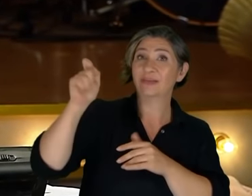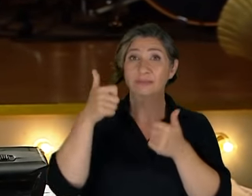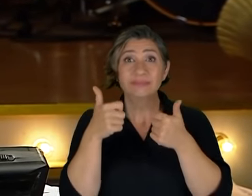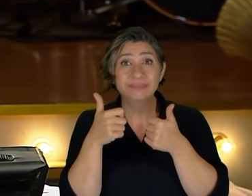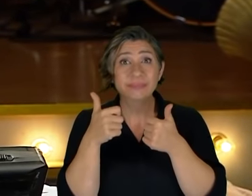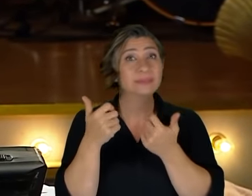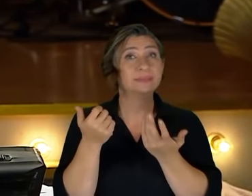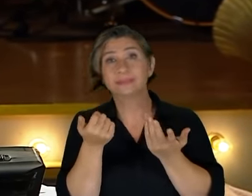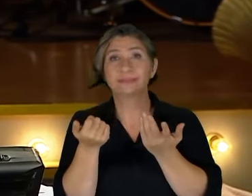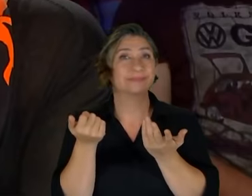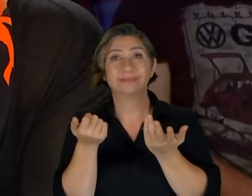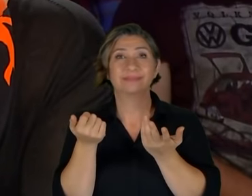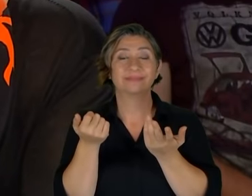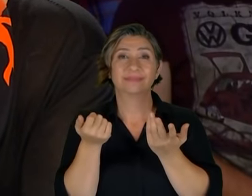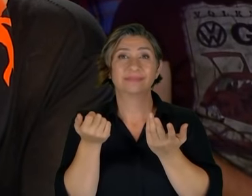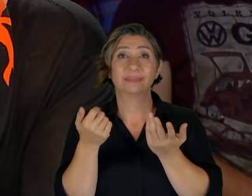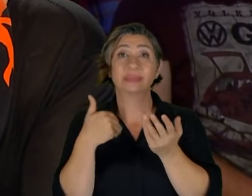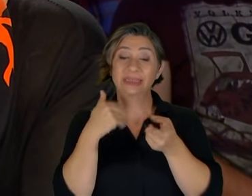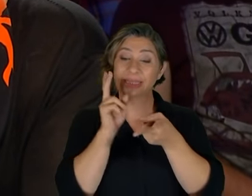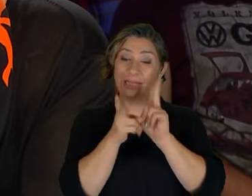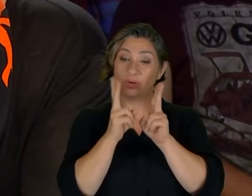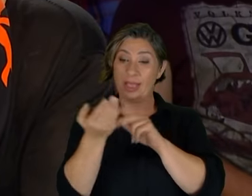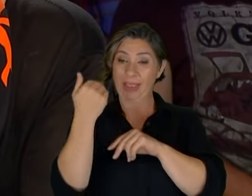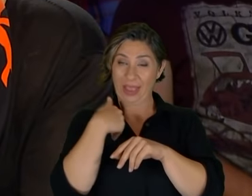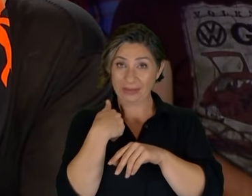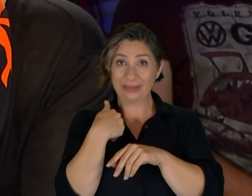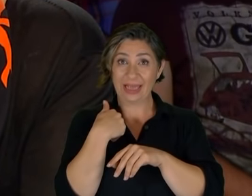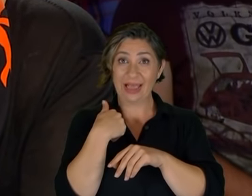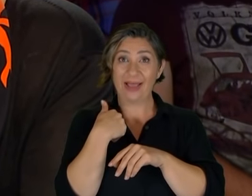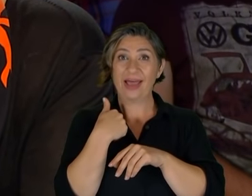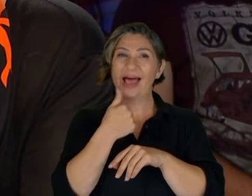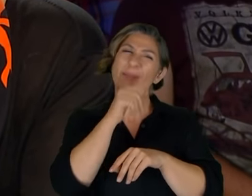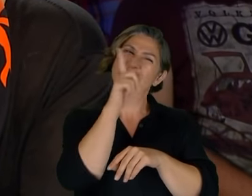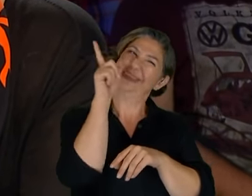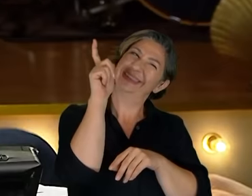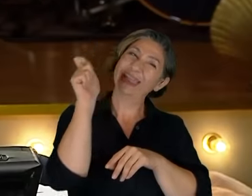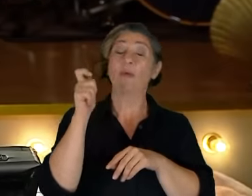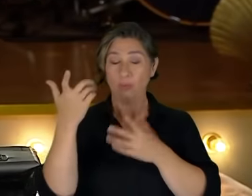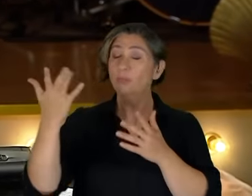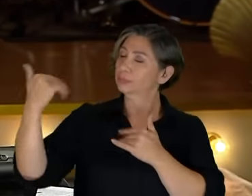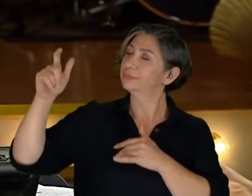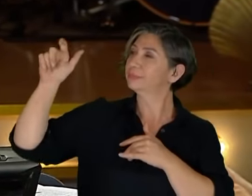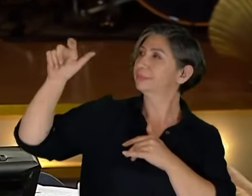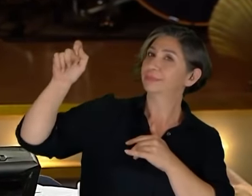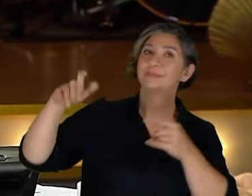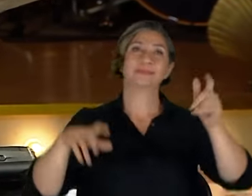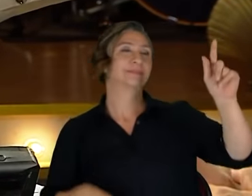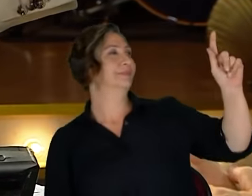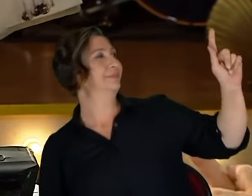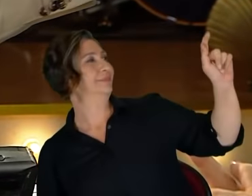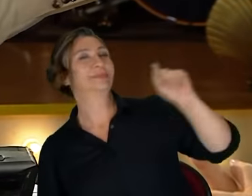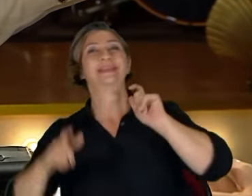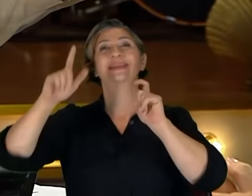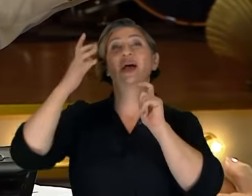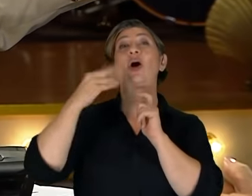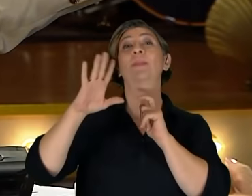yok değil mi? Bizde tiyatroya geldiğin zaman abi bir selfie alabilir miyiz? Tabii canım. Bir de böyle çekelim, bir de böyle